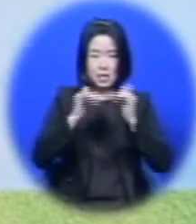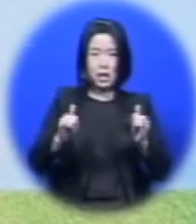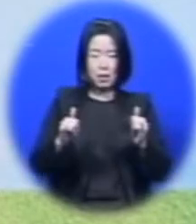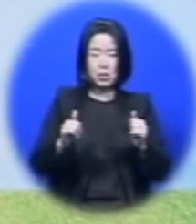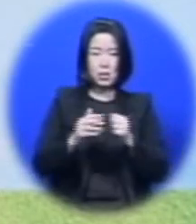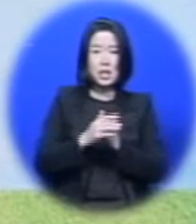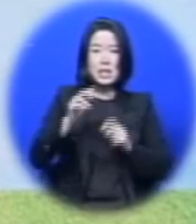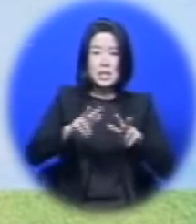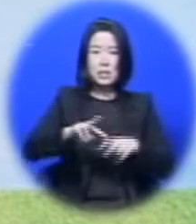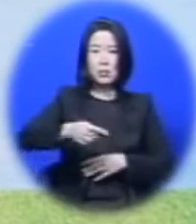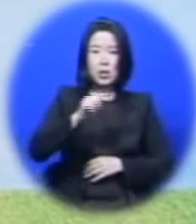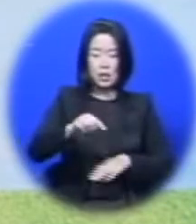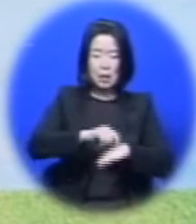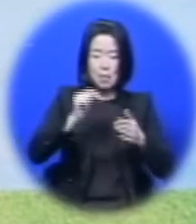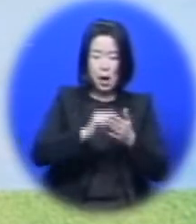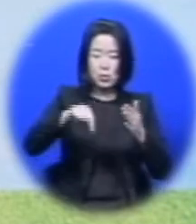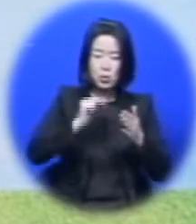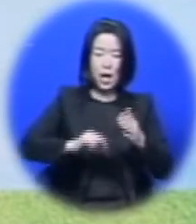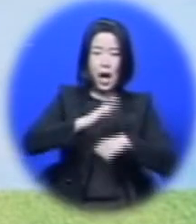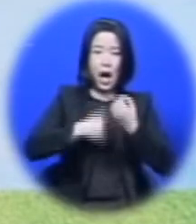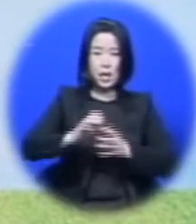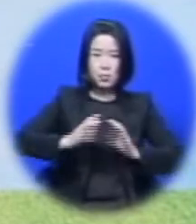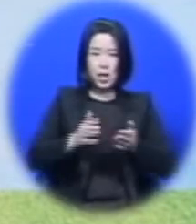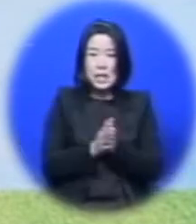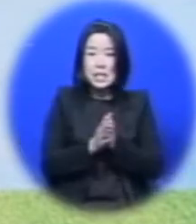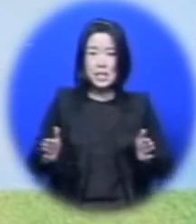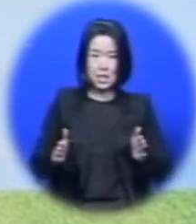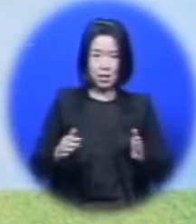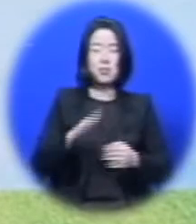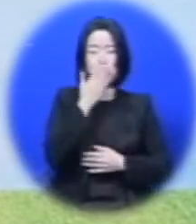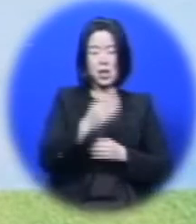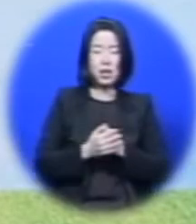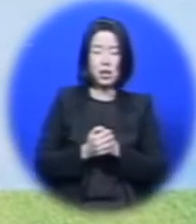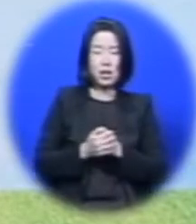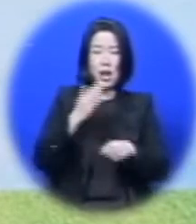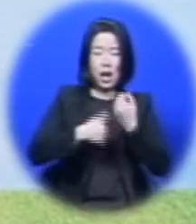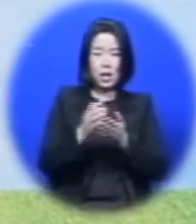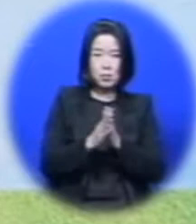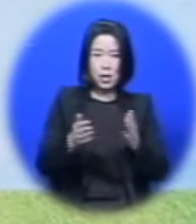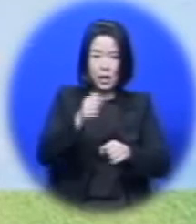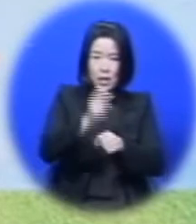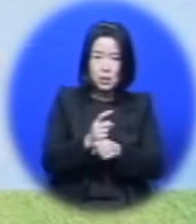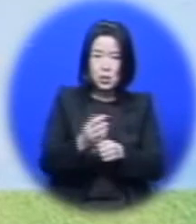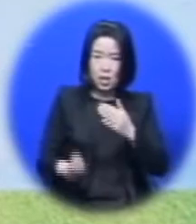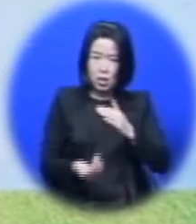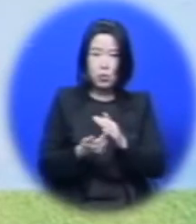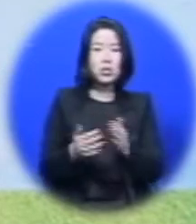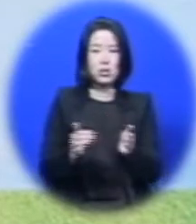그 마음속에 이미 하나님의 나라는 시작이 된 거예요. 하나님의 나라가 이미 이루어진